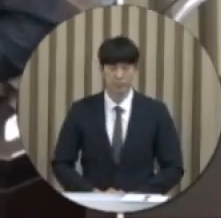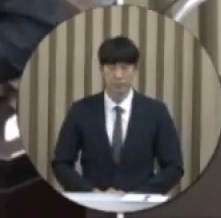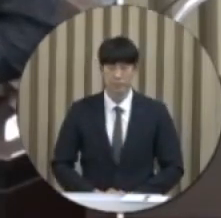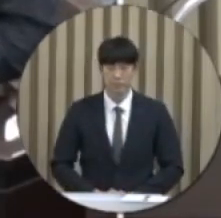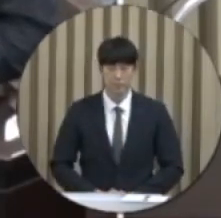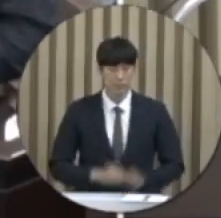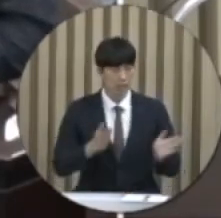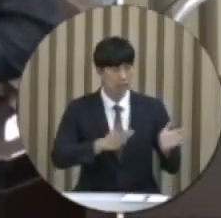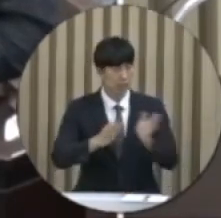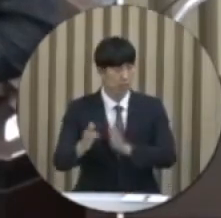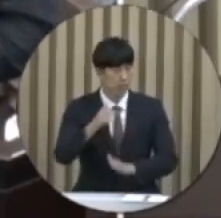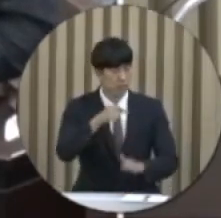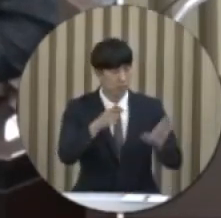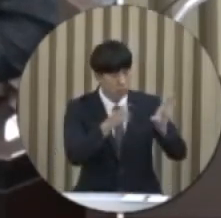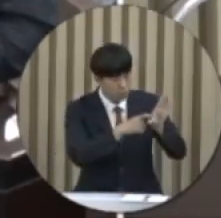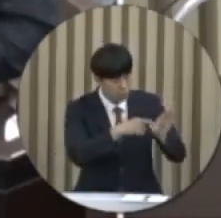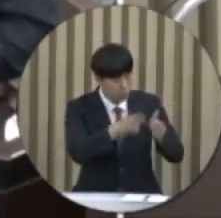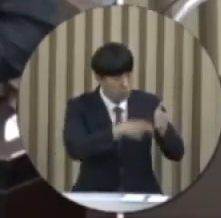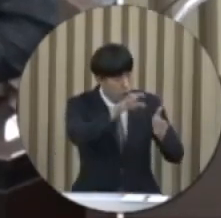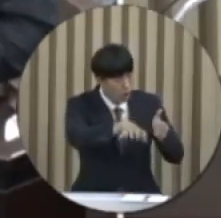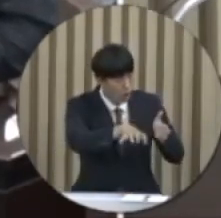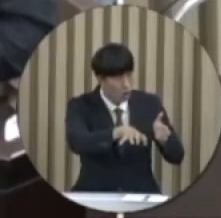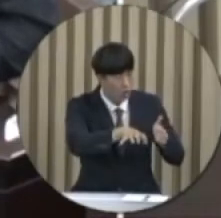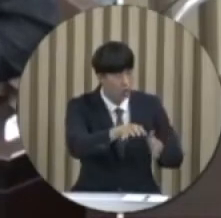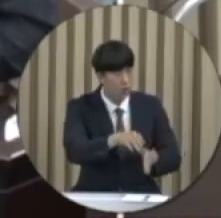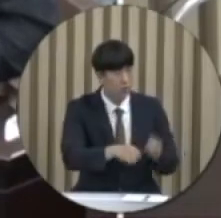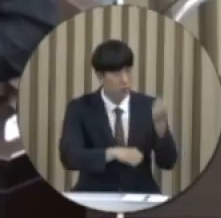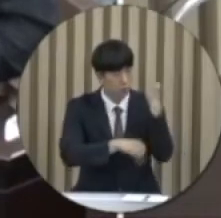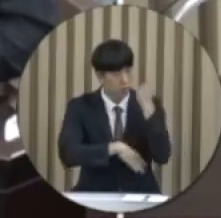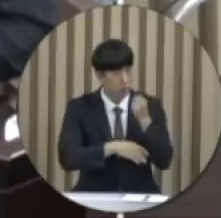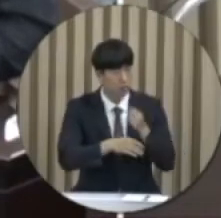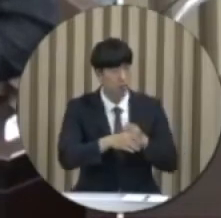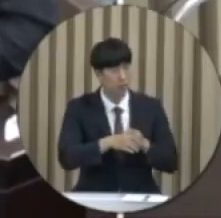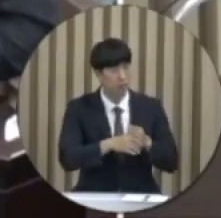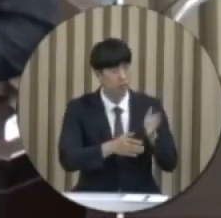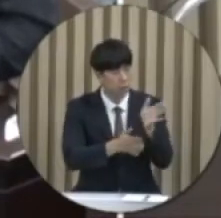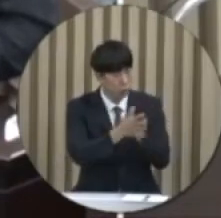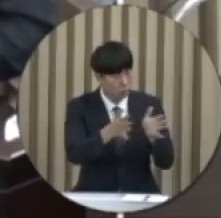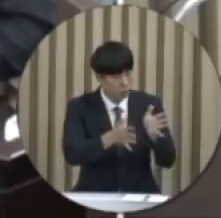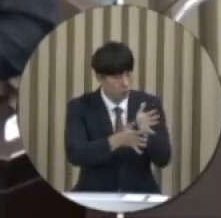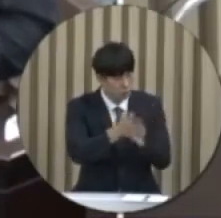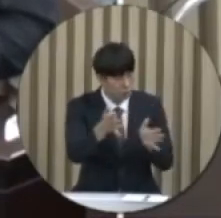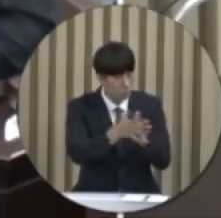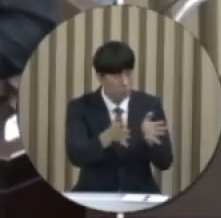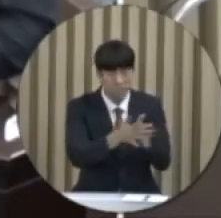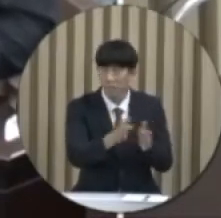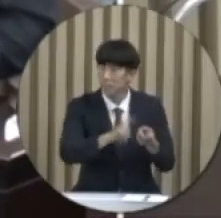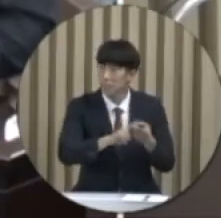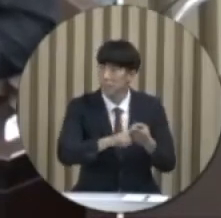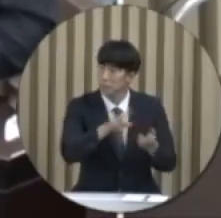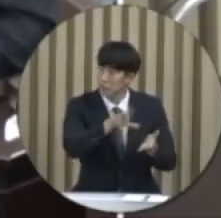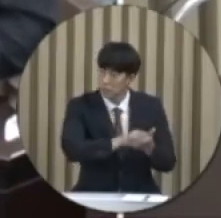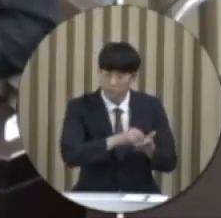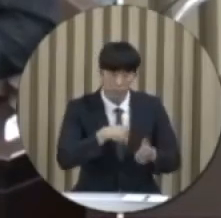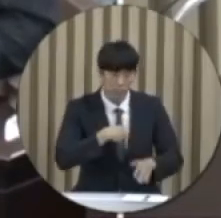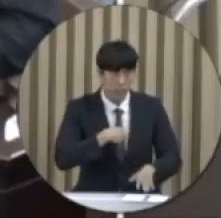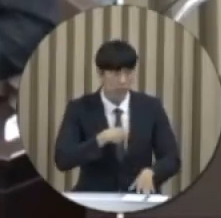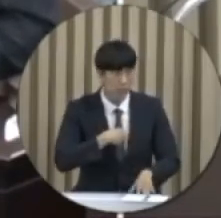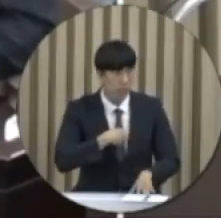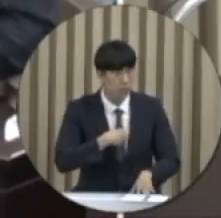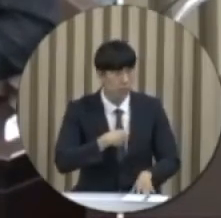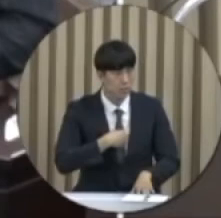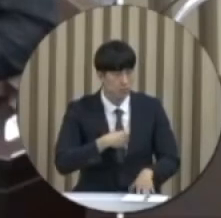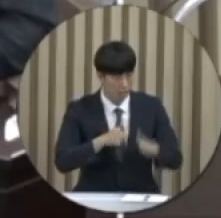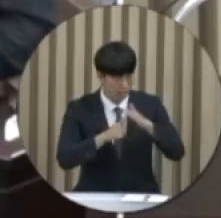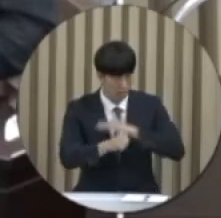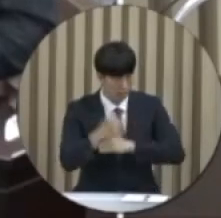그리고 이제 병점역의 이 원도심에 대한 문제들은 제가 원내대표로 우리 시장님께 건의를